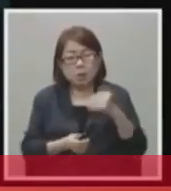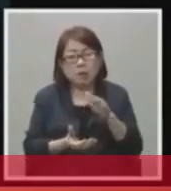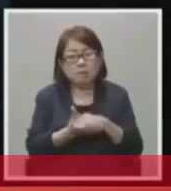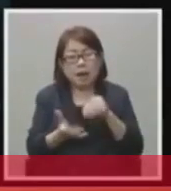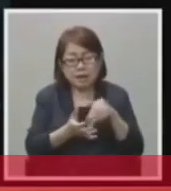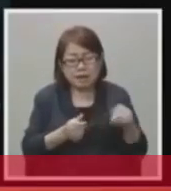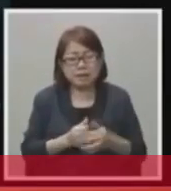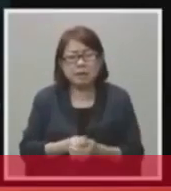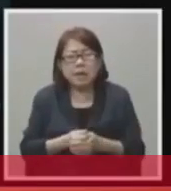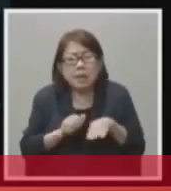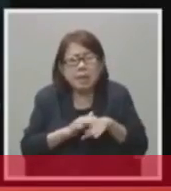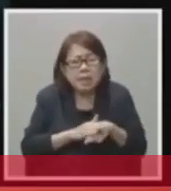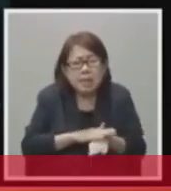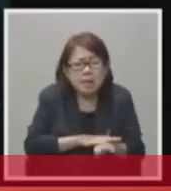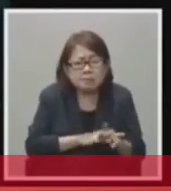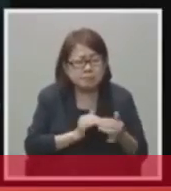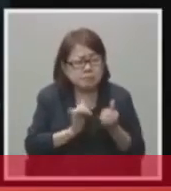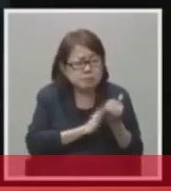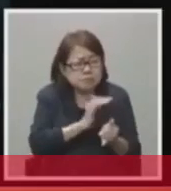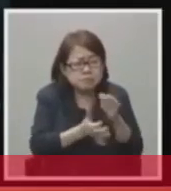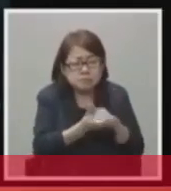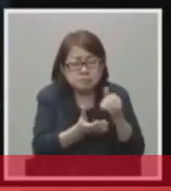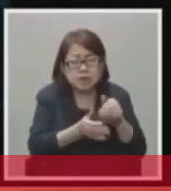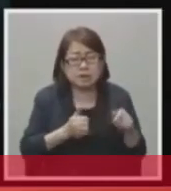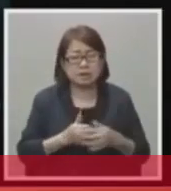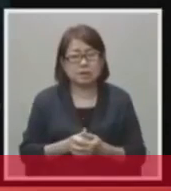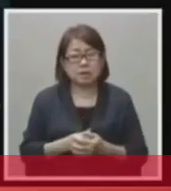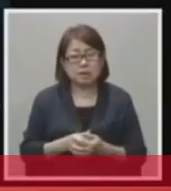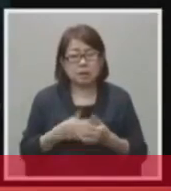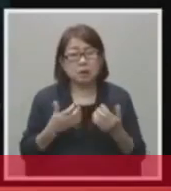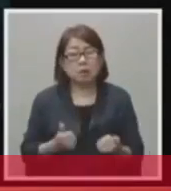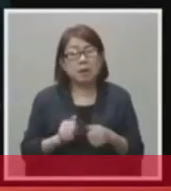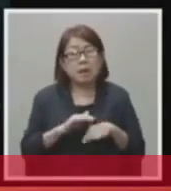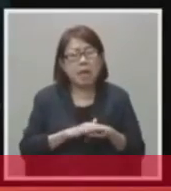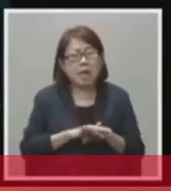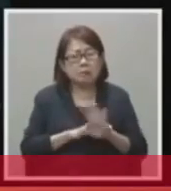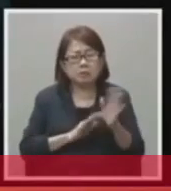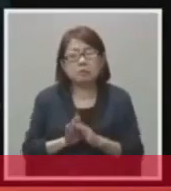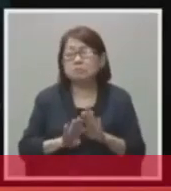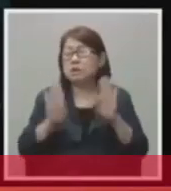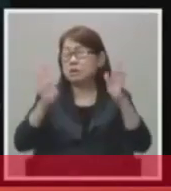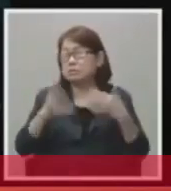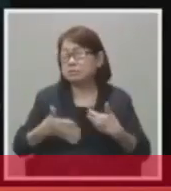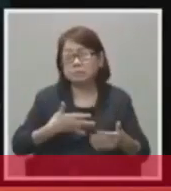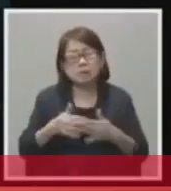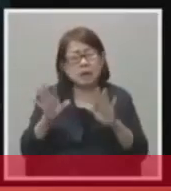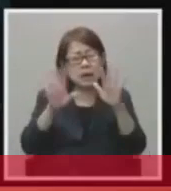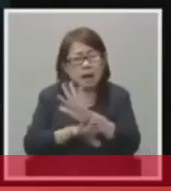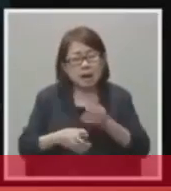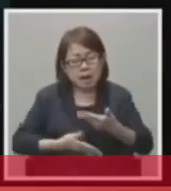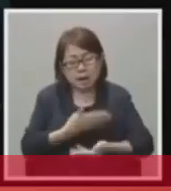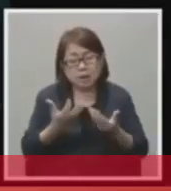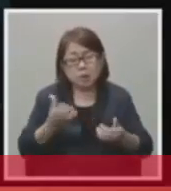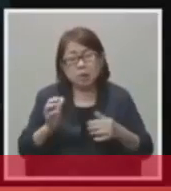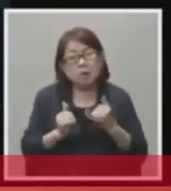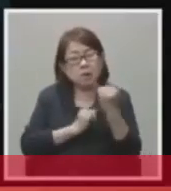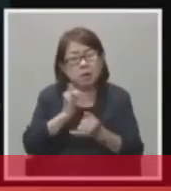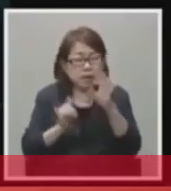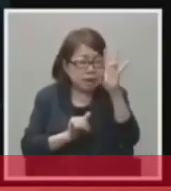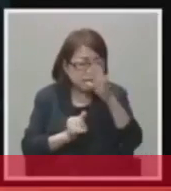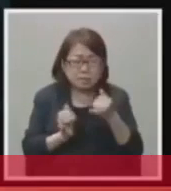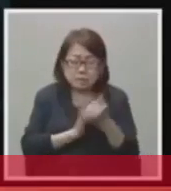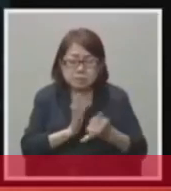บเปิดโอ้โหเดี๋ยวนี้เขาไม่ต้องแอบหรอกครับเขาเปิดยังกับร้านขายของสะดวกซื้อส